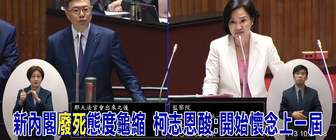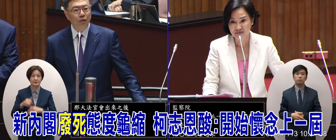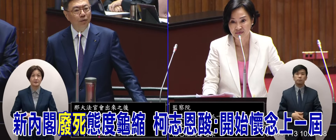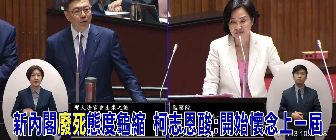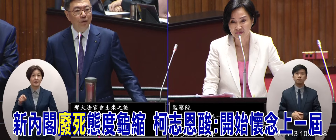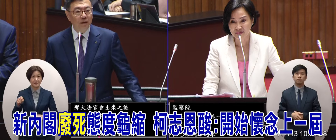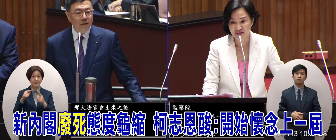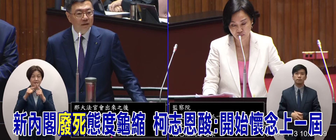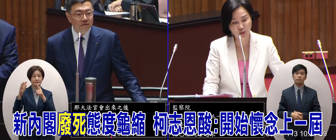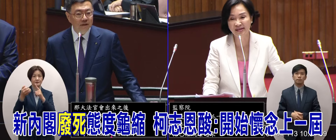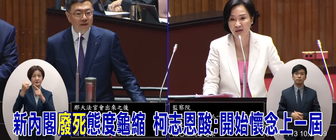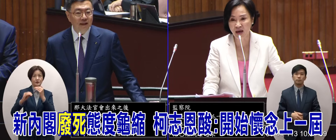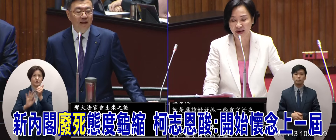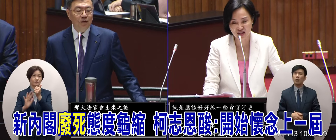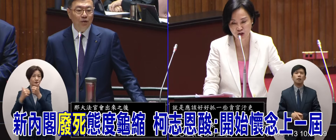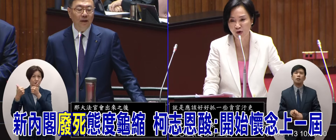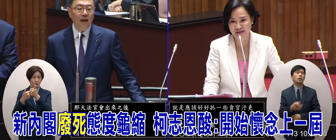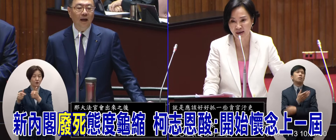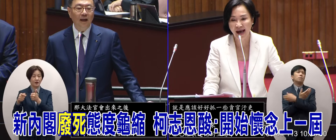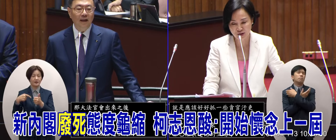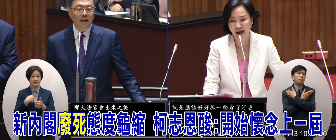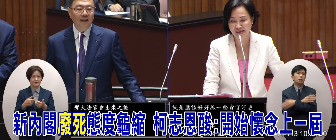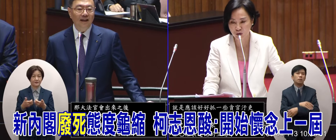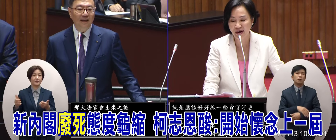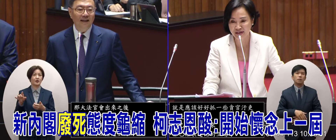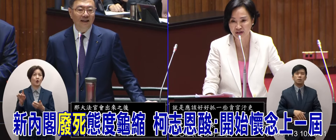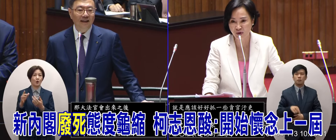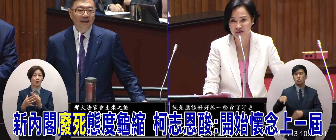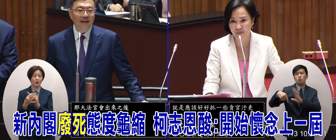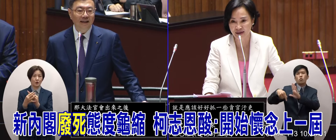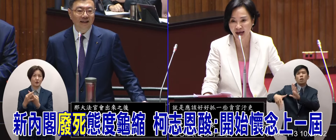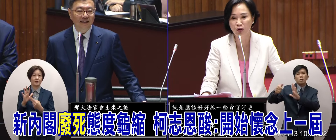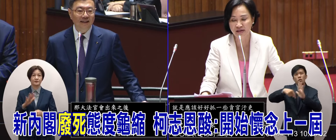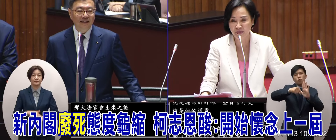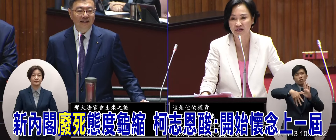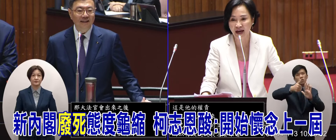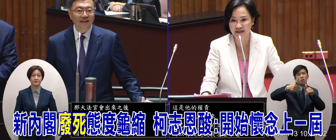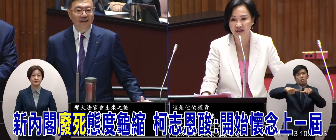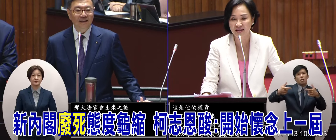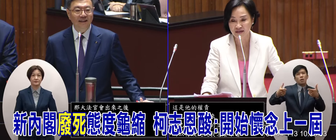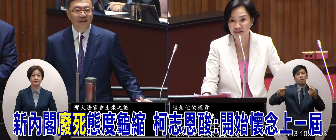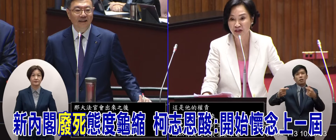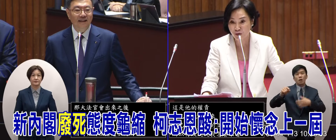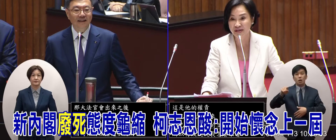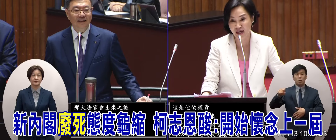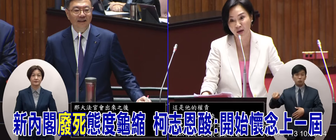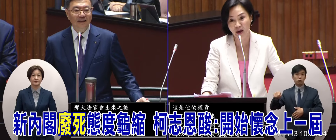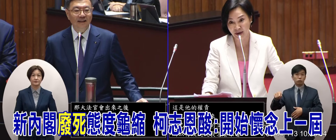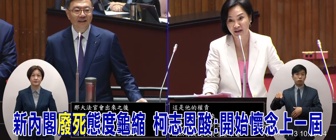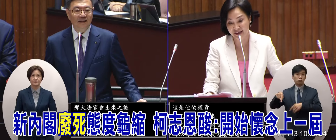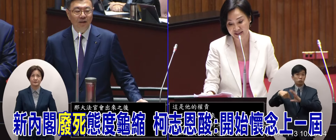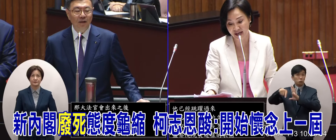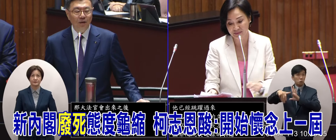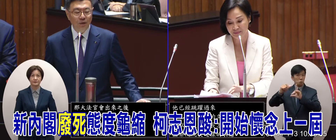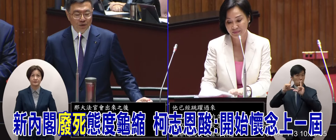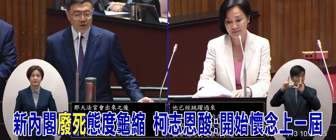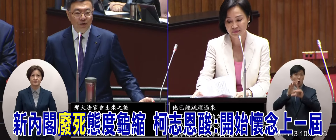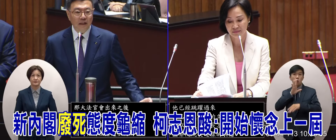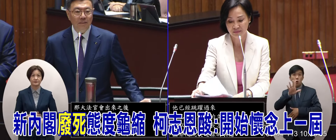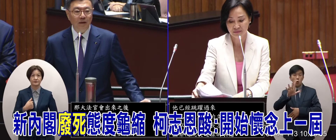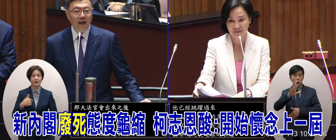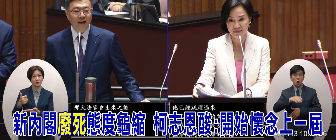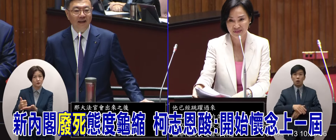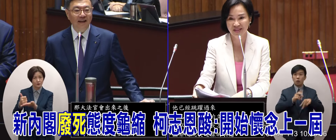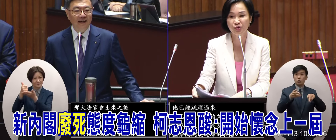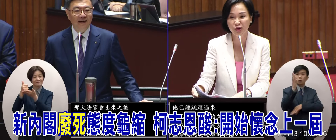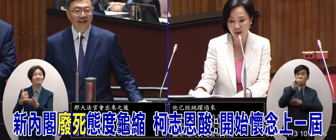一个人权委员会的， 不管怎么样嘛，那是院长，他就还是宽上一个院长嘛，他都已经表态的，那你院长要不要表态一下？ 我尊重